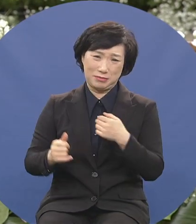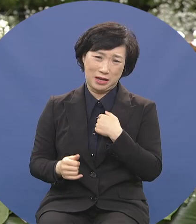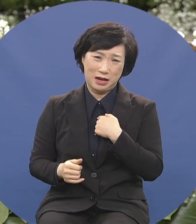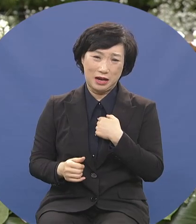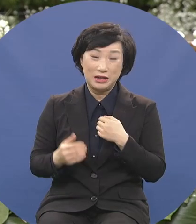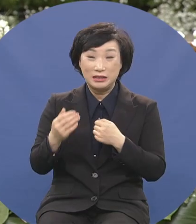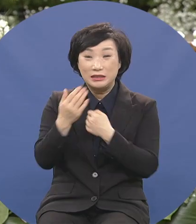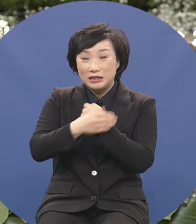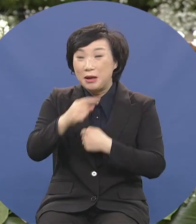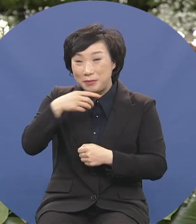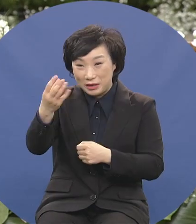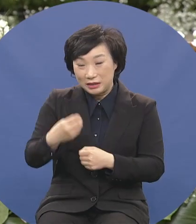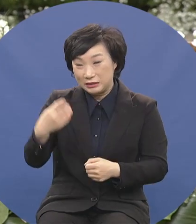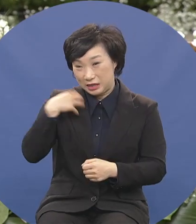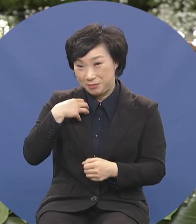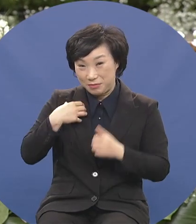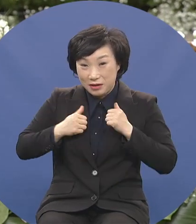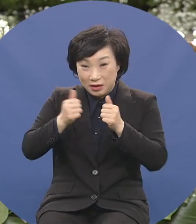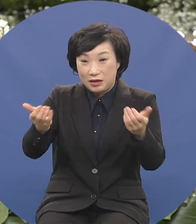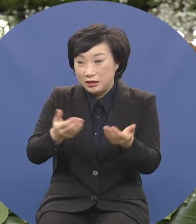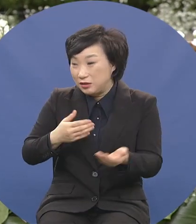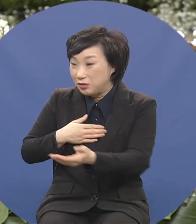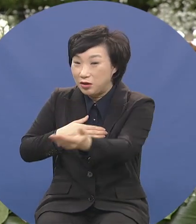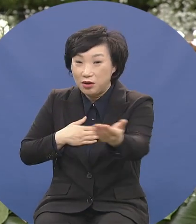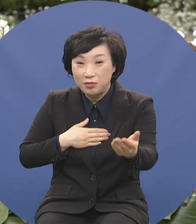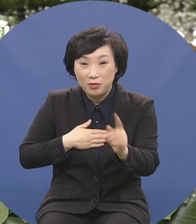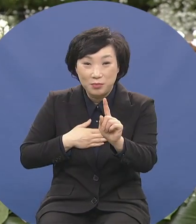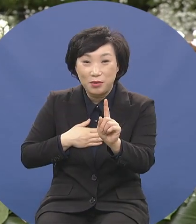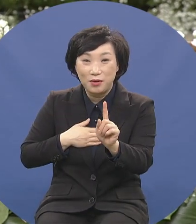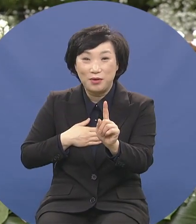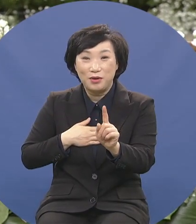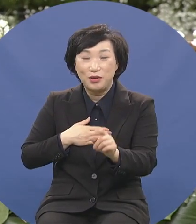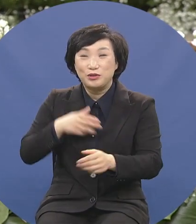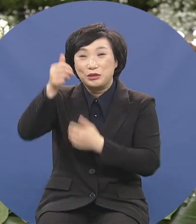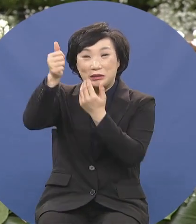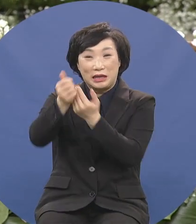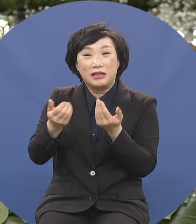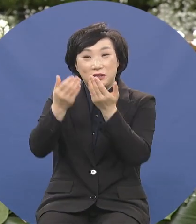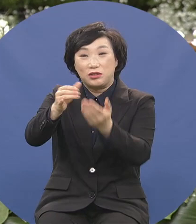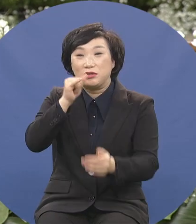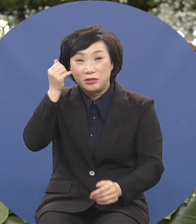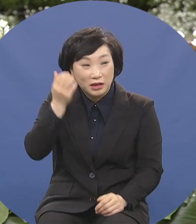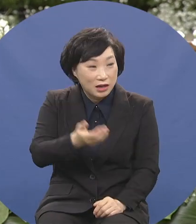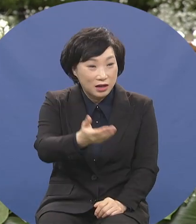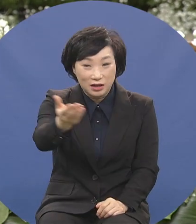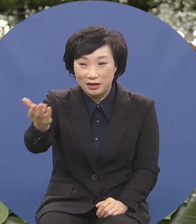빚 사명을 감당하려는 일에 뭘 주 앞에 드렸습니까?